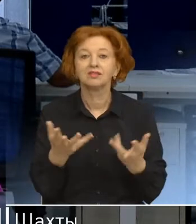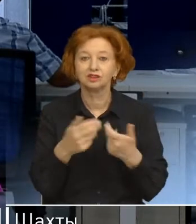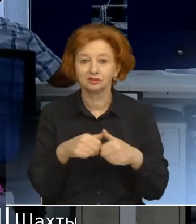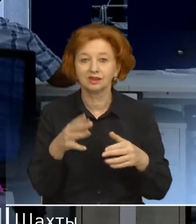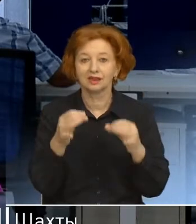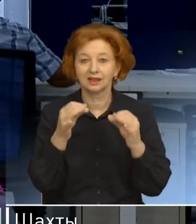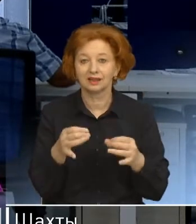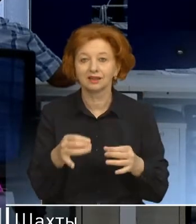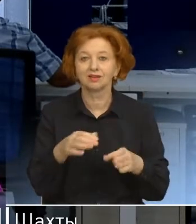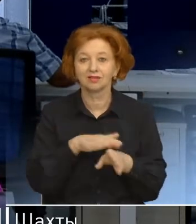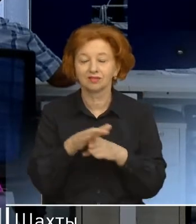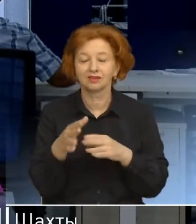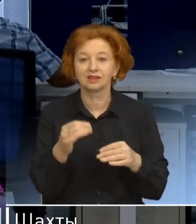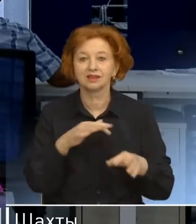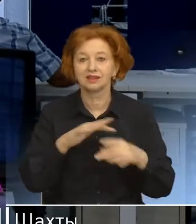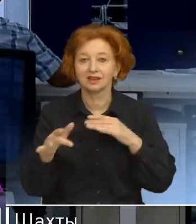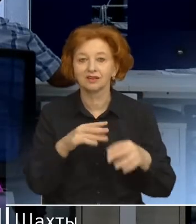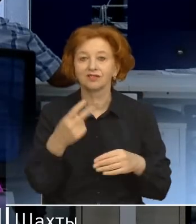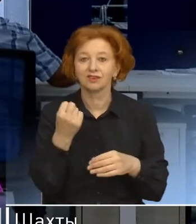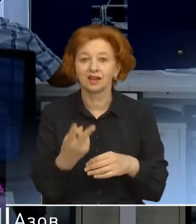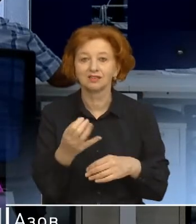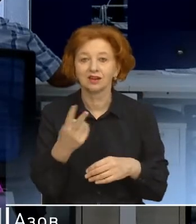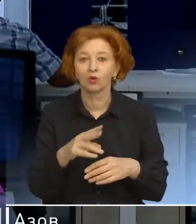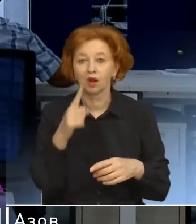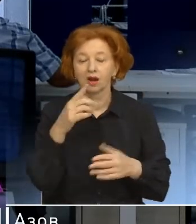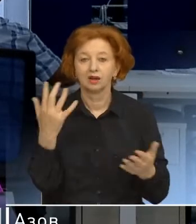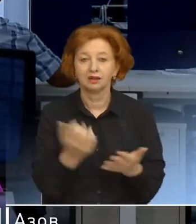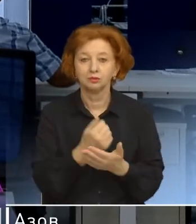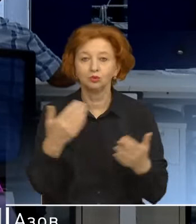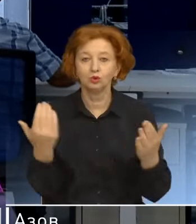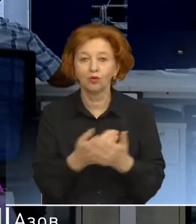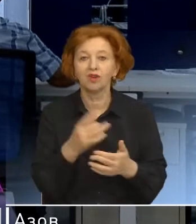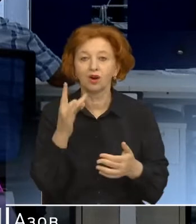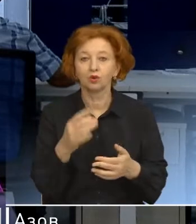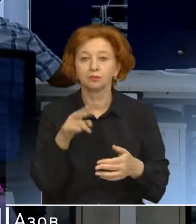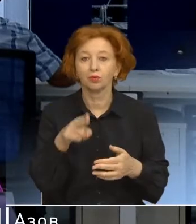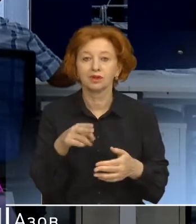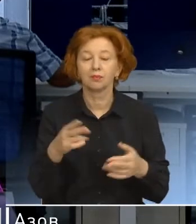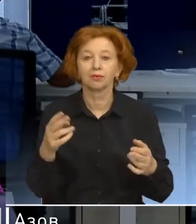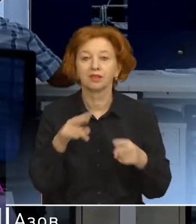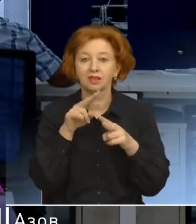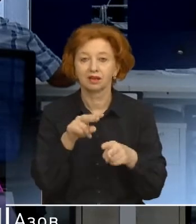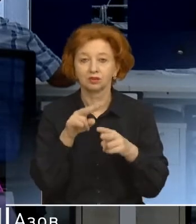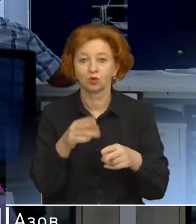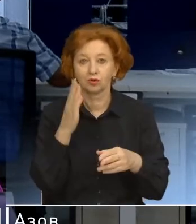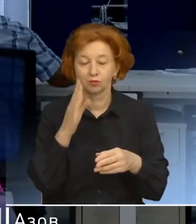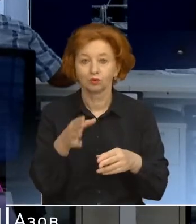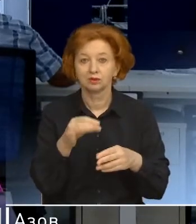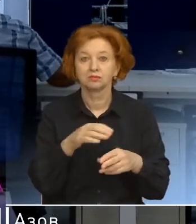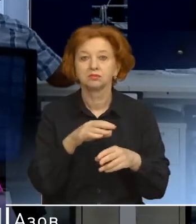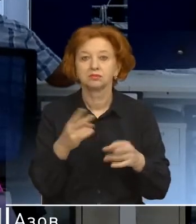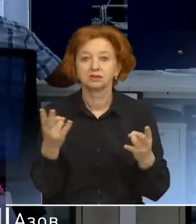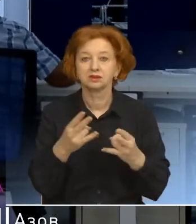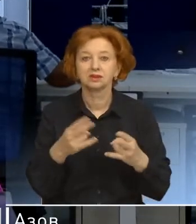новые ограничения, действующие с 12 июля. Разработанные Роспотребнадзором предложения были приняты с учетом мнения ключевых